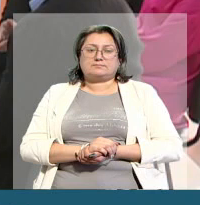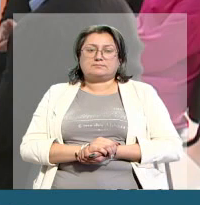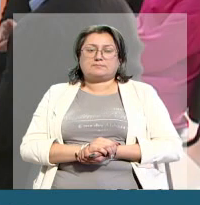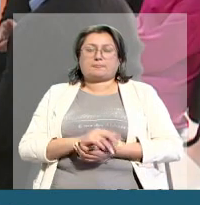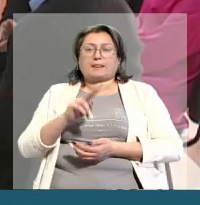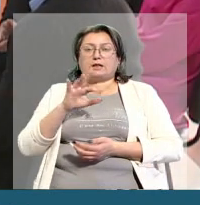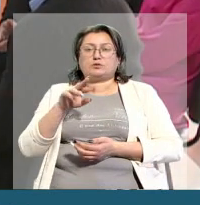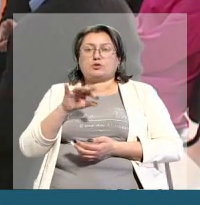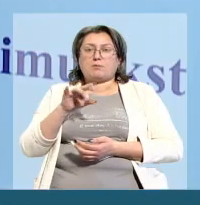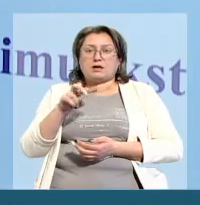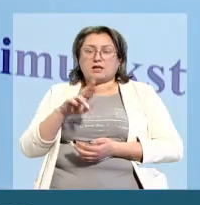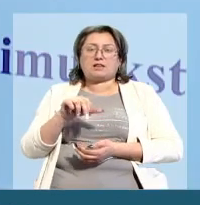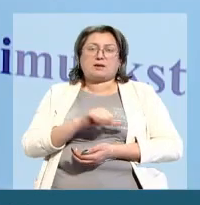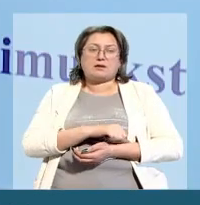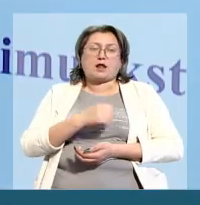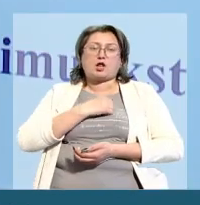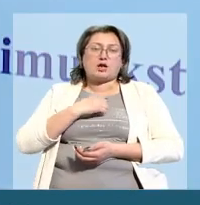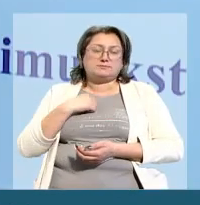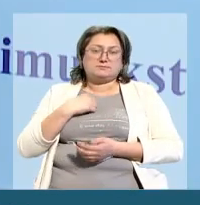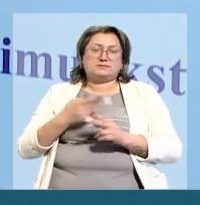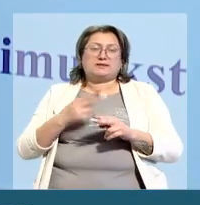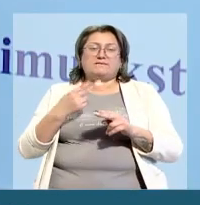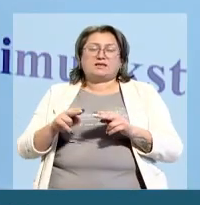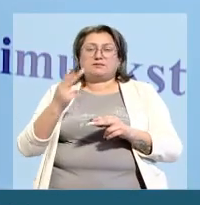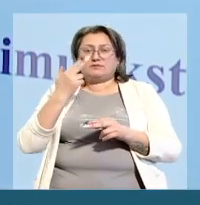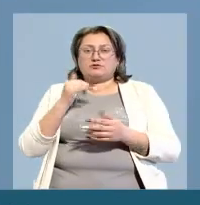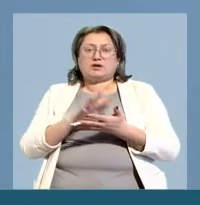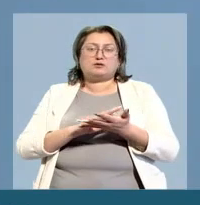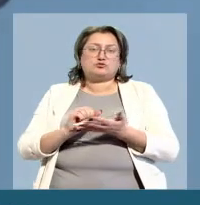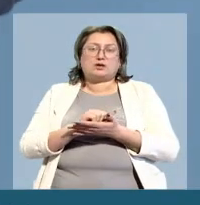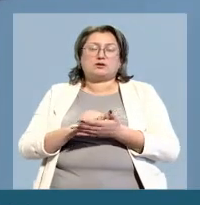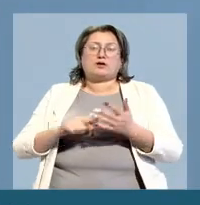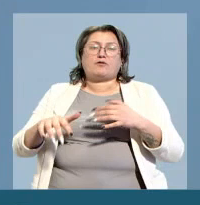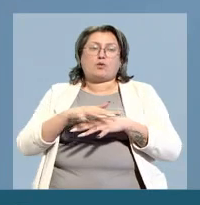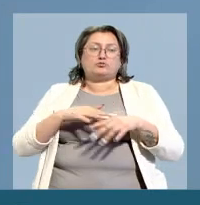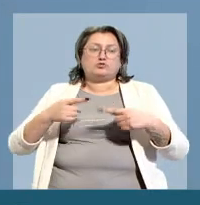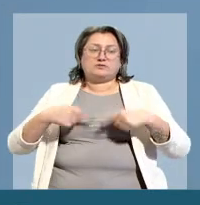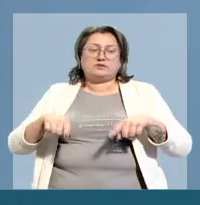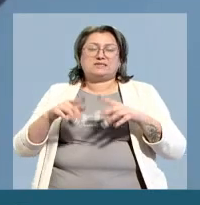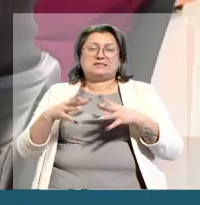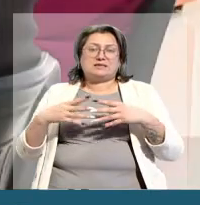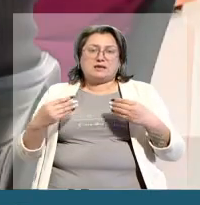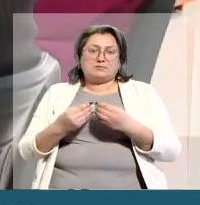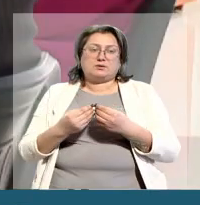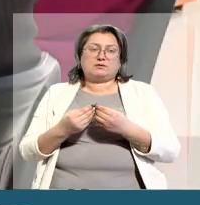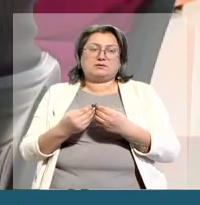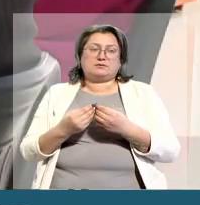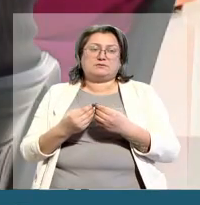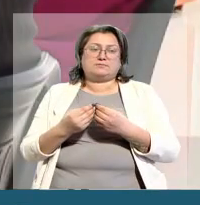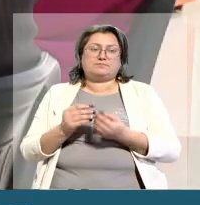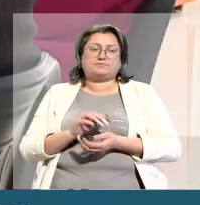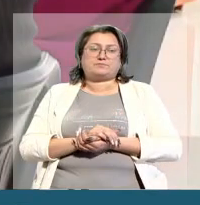Лудомания, нашақорлық, алкоголизм, қоғамды құлдыратып, отбасылардың шырқын бұзып, елдің берекетін кетіретін зиянды әдет. Жақында ғана Қостанайда